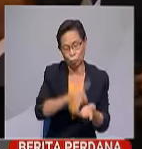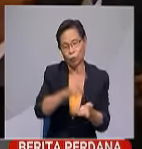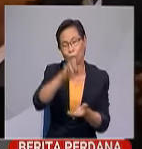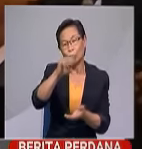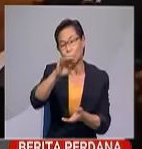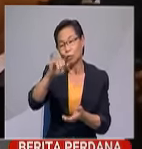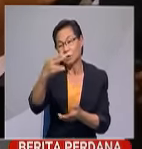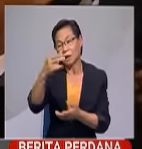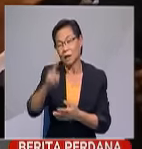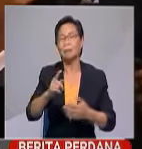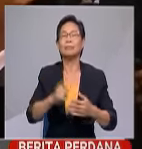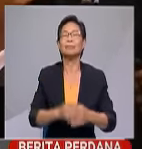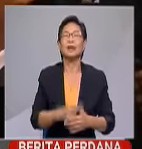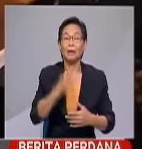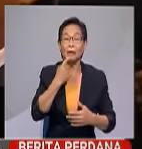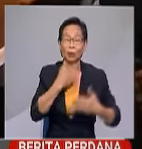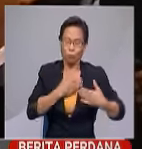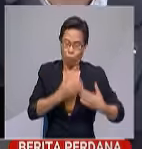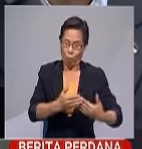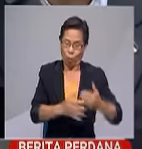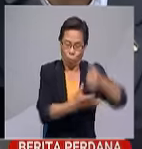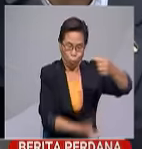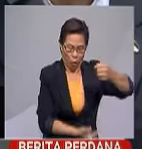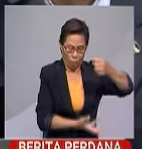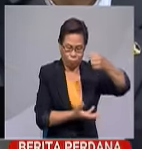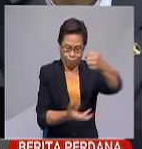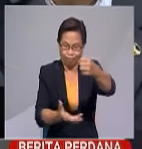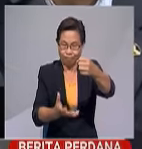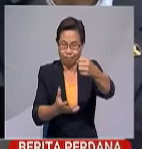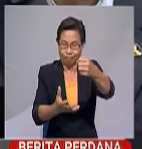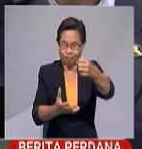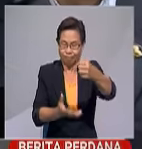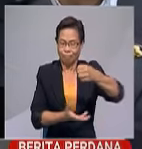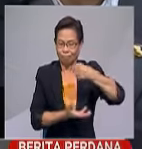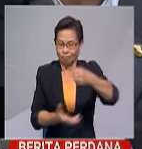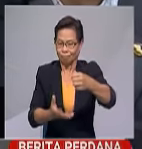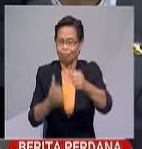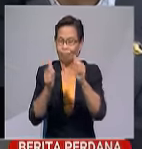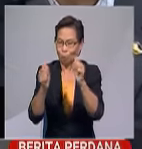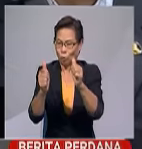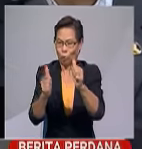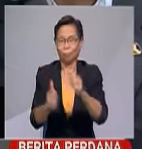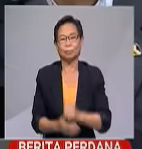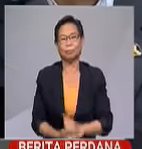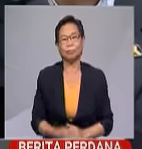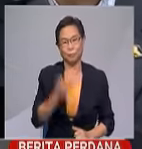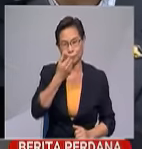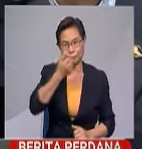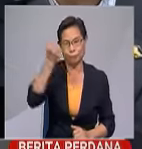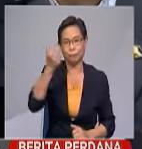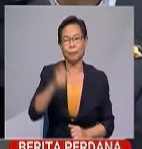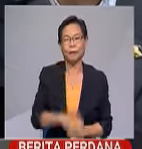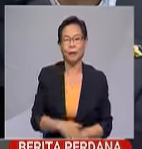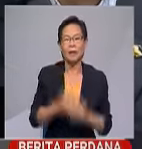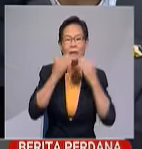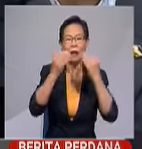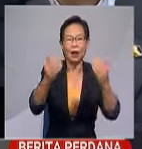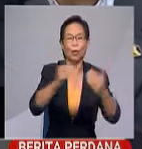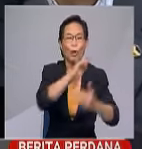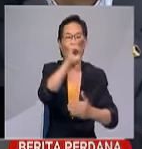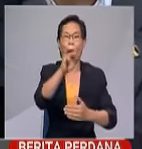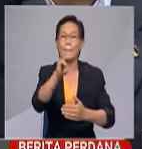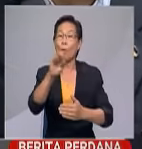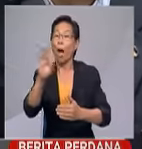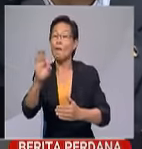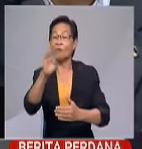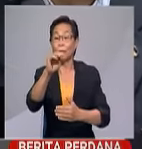menyatakan komitmen untuk memastikan pertukaran itu disalur secara berkesan. Terima kasih. Kementerian Kewangan